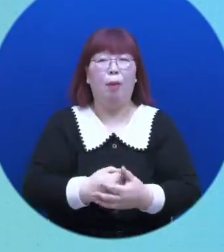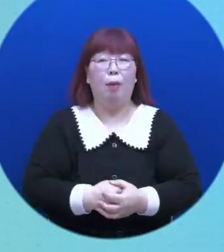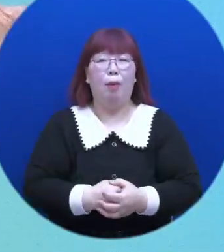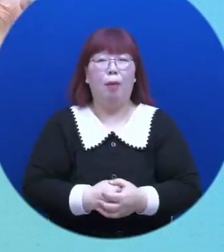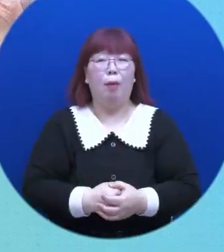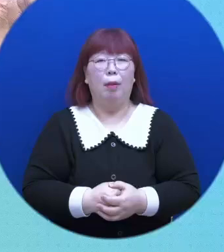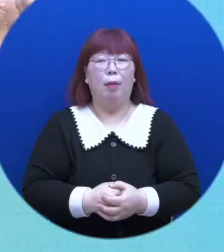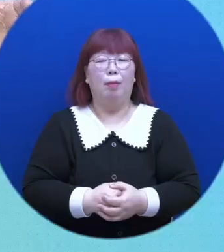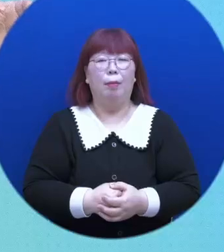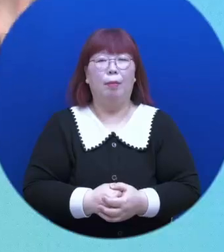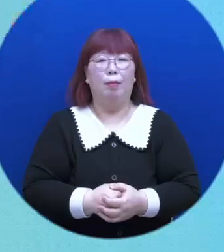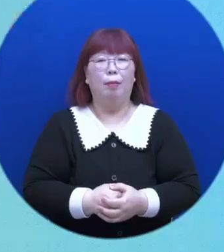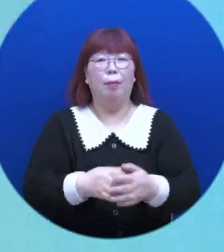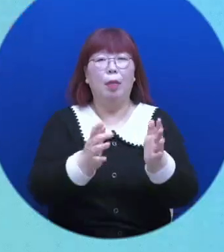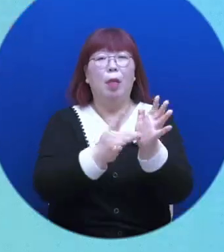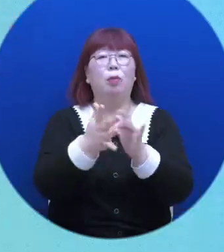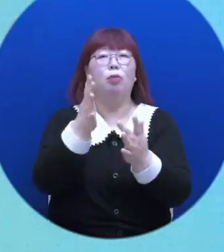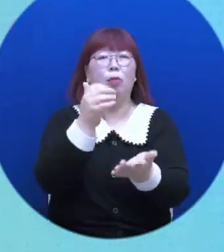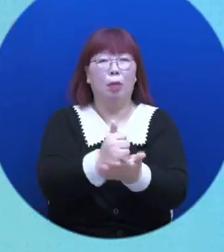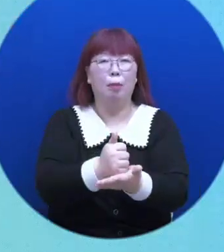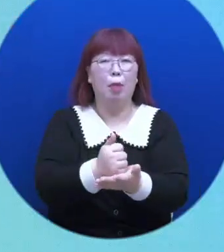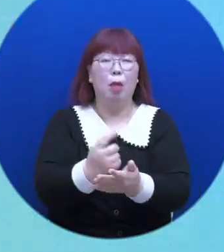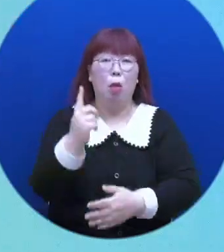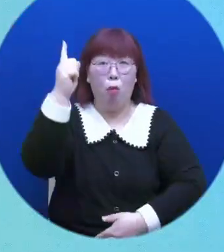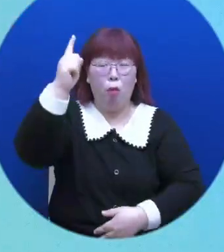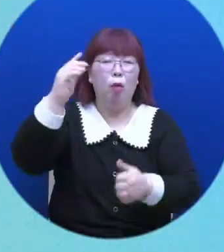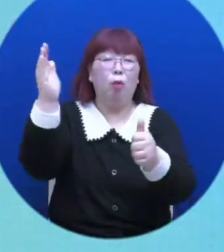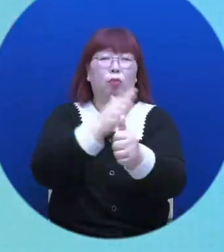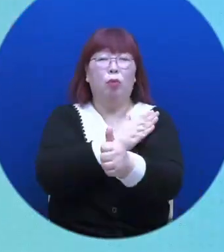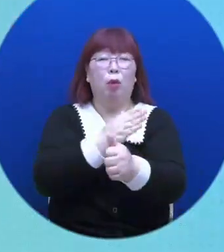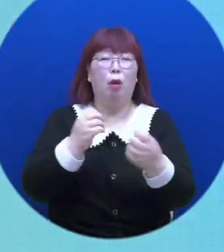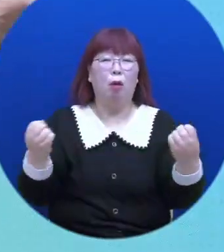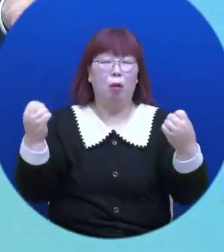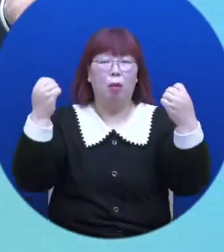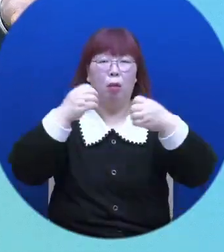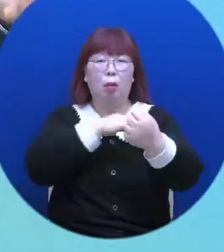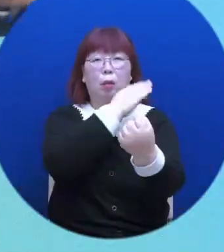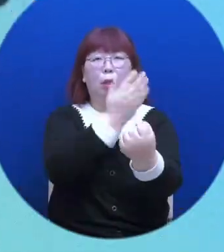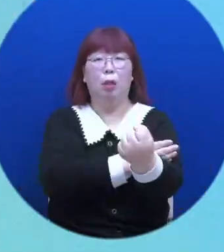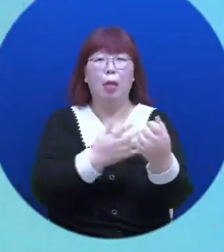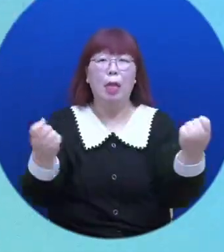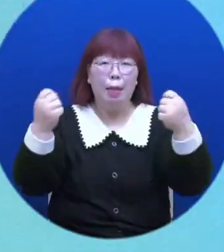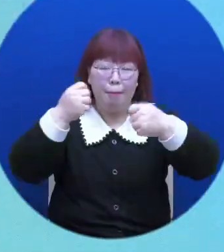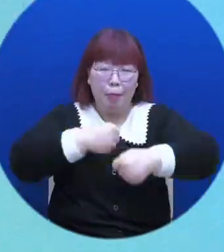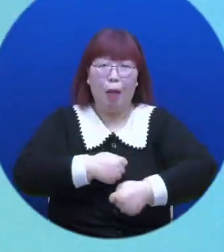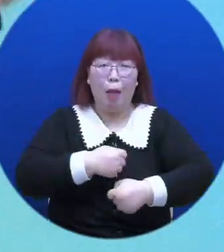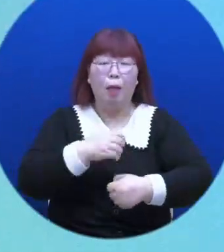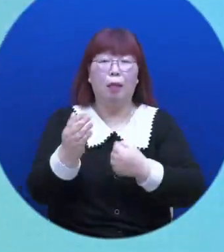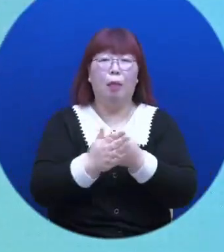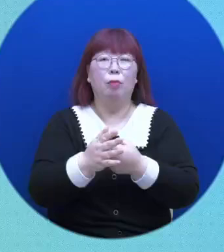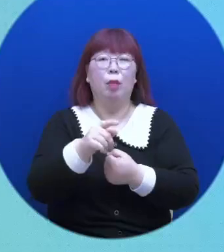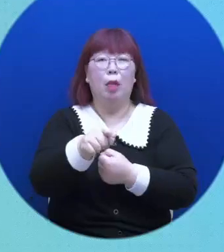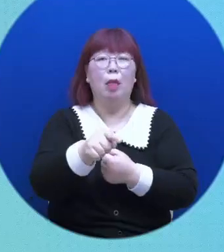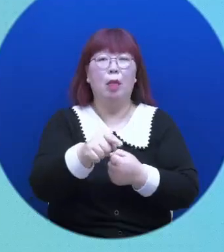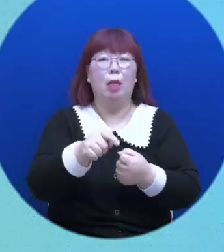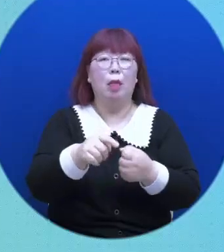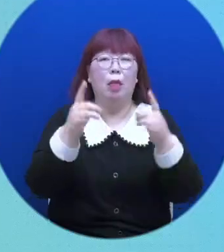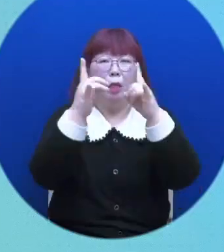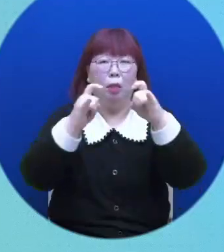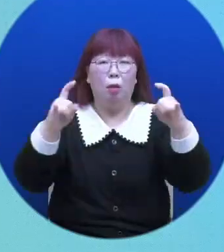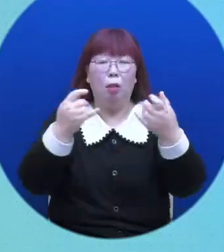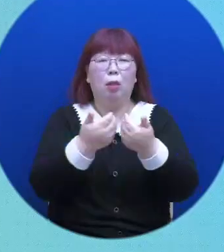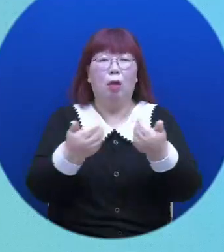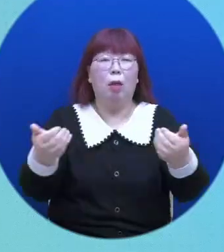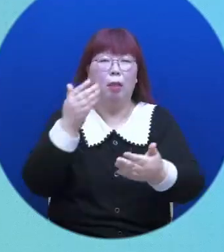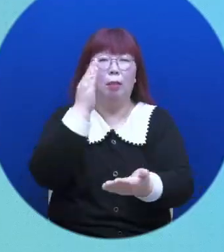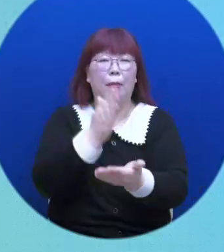보면 예수님께서 위로부터 능력이 입히온다. 그러므로 이 성에 떠나지 말고 유하라는 말씀을 해요.